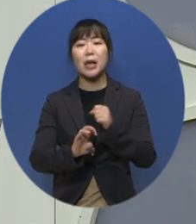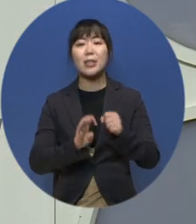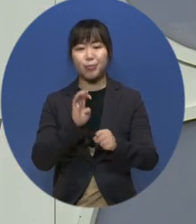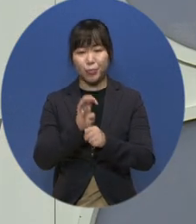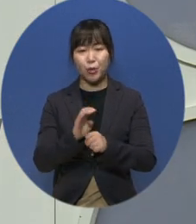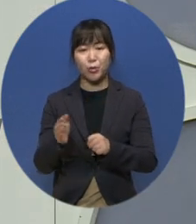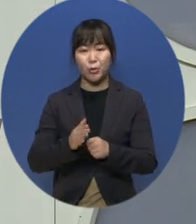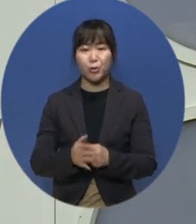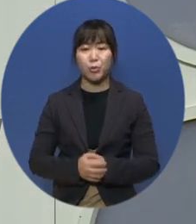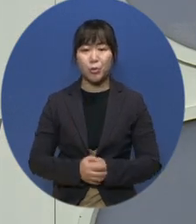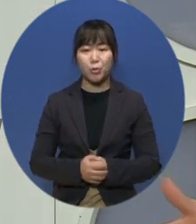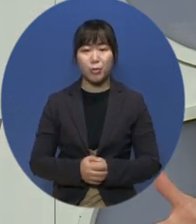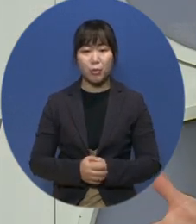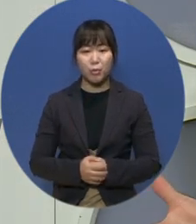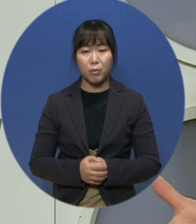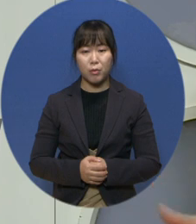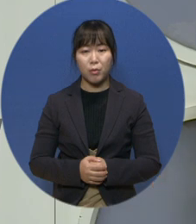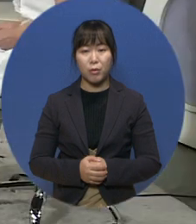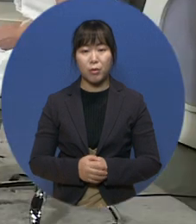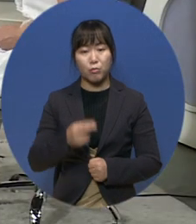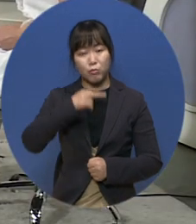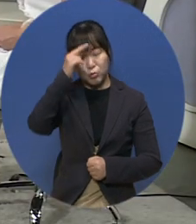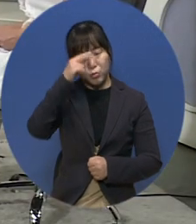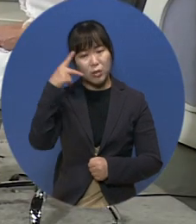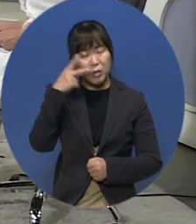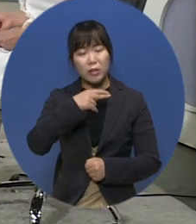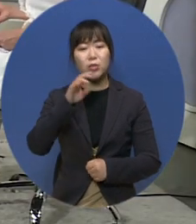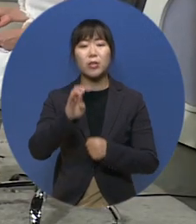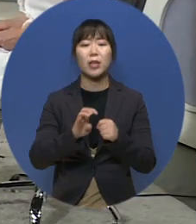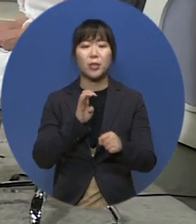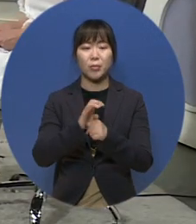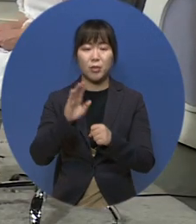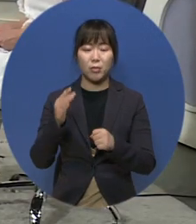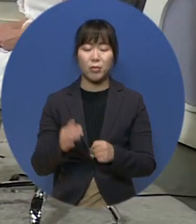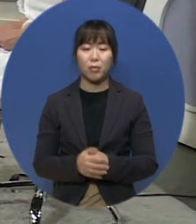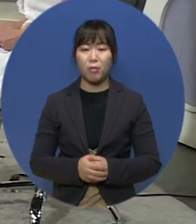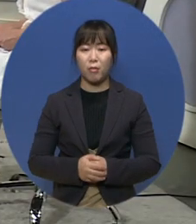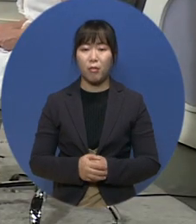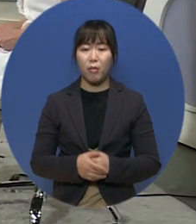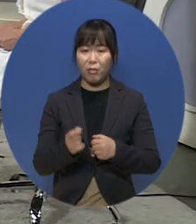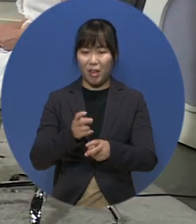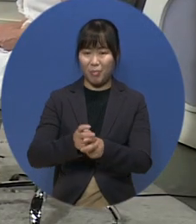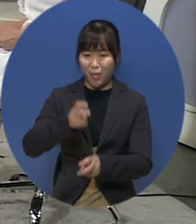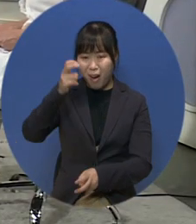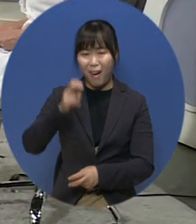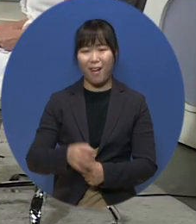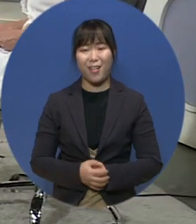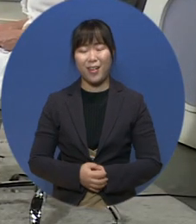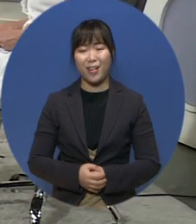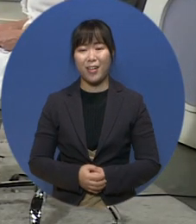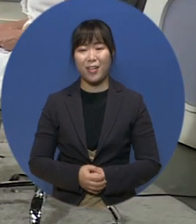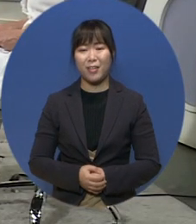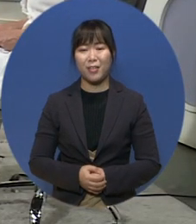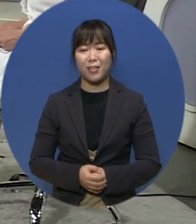40년 됐고요. 술을 안 한 지도 한 40년 됐고. 그래서 그렇게 날씬하구나.